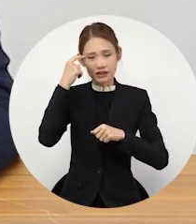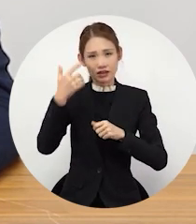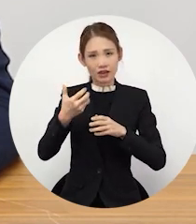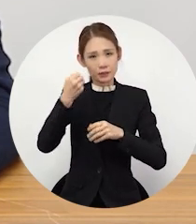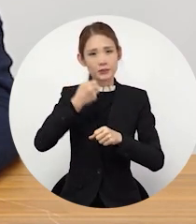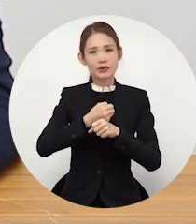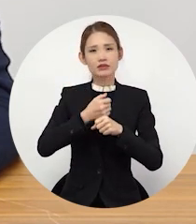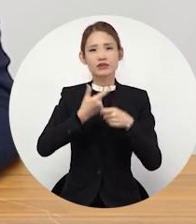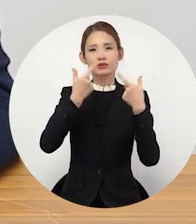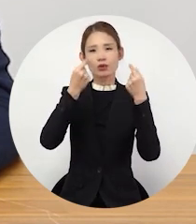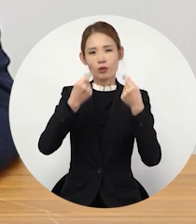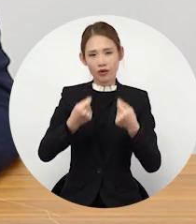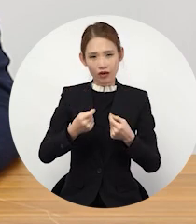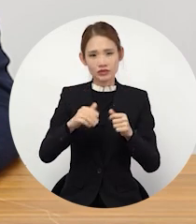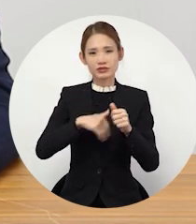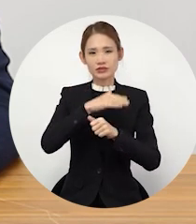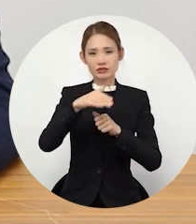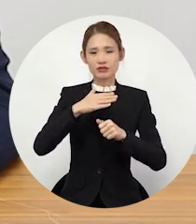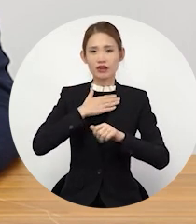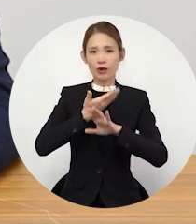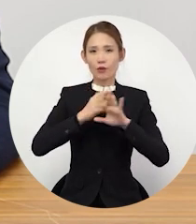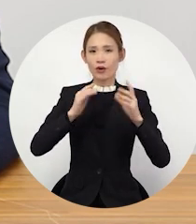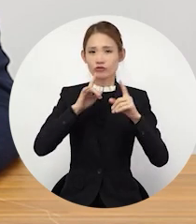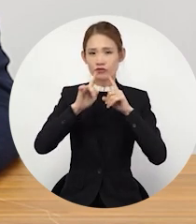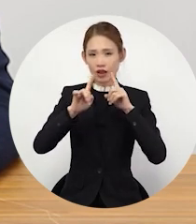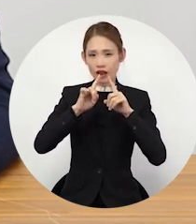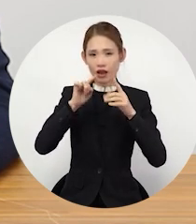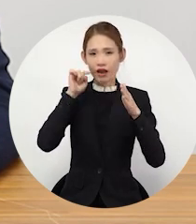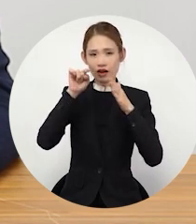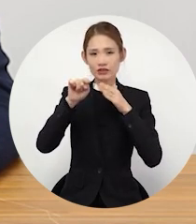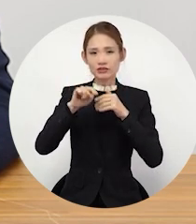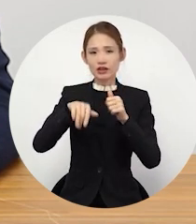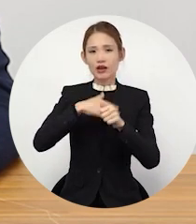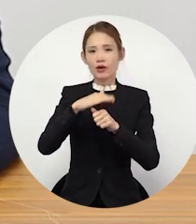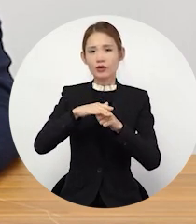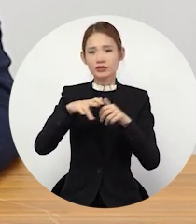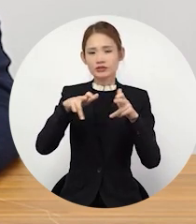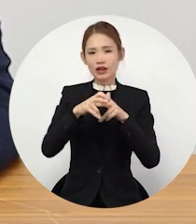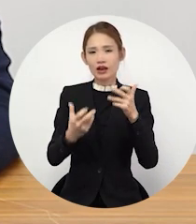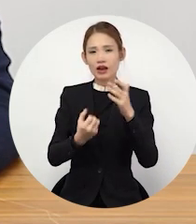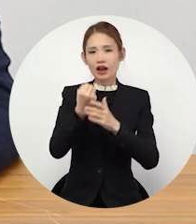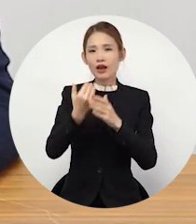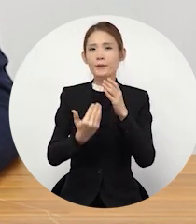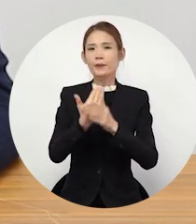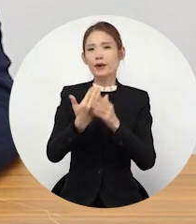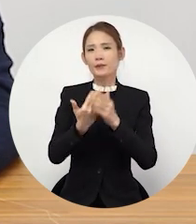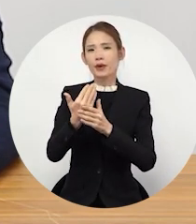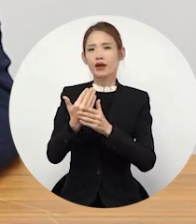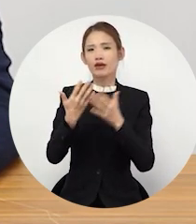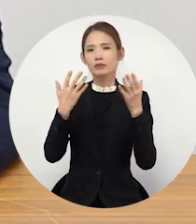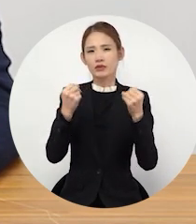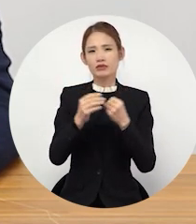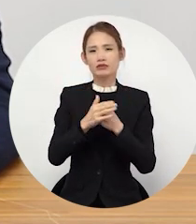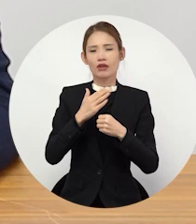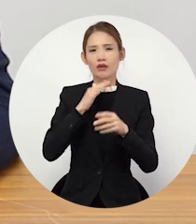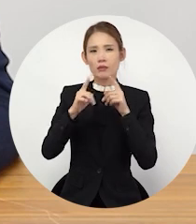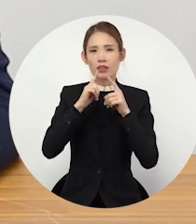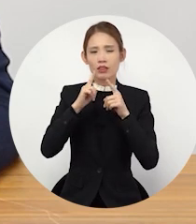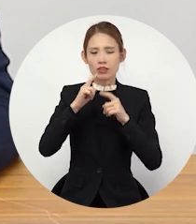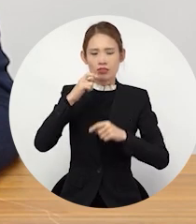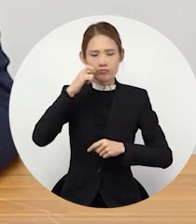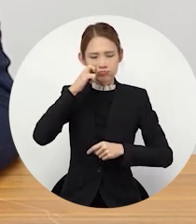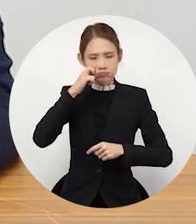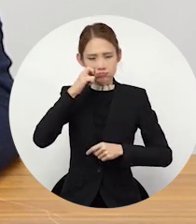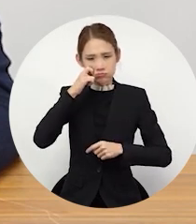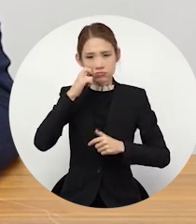하시겠지만 같은 경우죠. 내가 외국에 가서 말을 하지 못하는 것도 드라이하게 보면 장애가 발생하고 있는 게 맞잖아요. 맞아요. 내가 말을